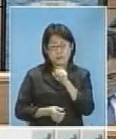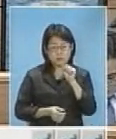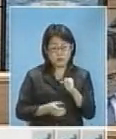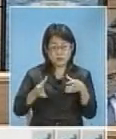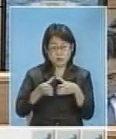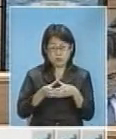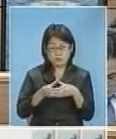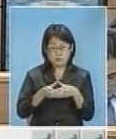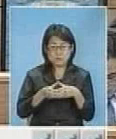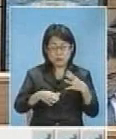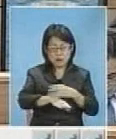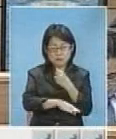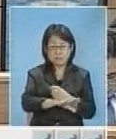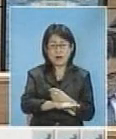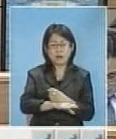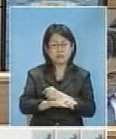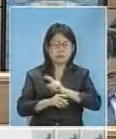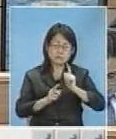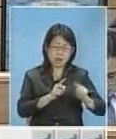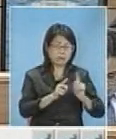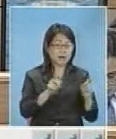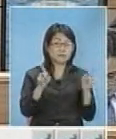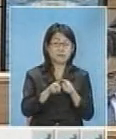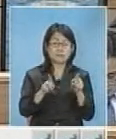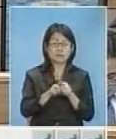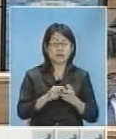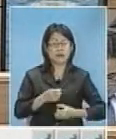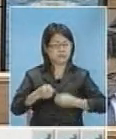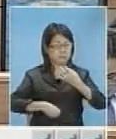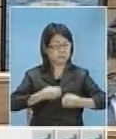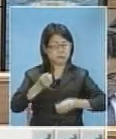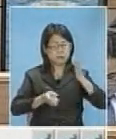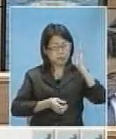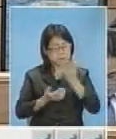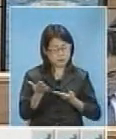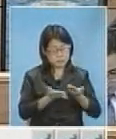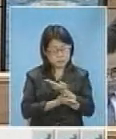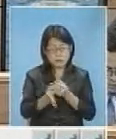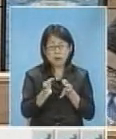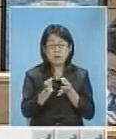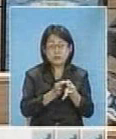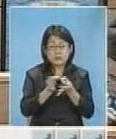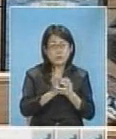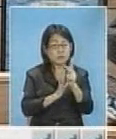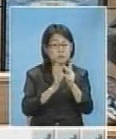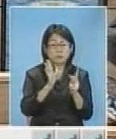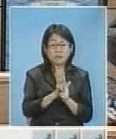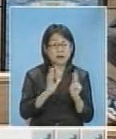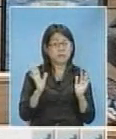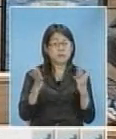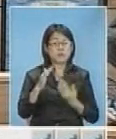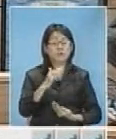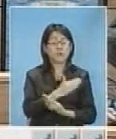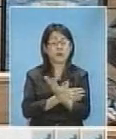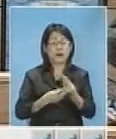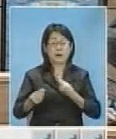คทุกทีครับจากทุกพรรคในสภาได้มีโอกาสร่วมพิจารณากฎหมายตามหน้าที่ที่ชอบโดยกฎหมายของพวก